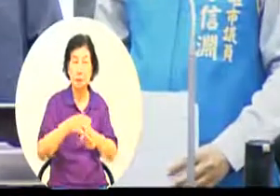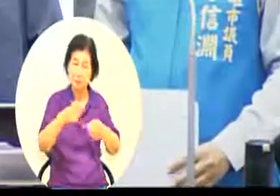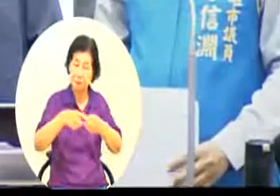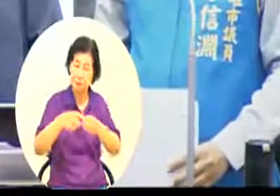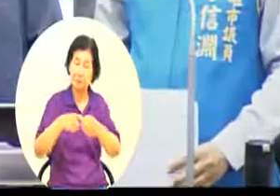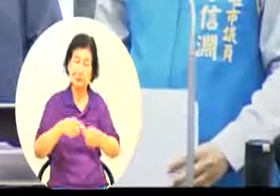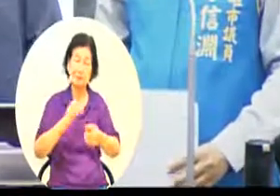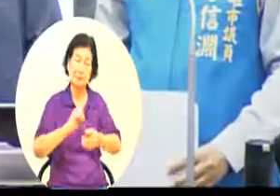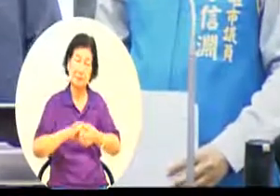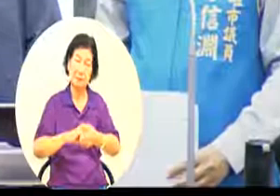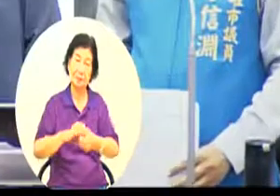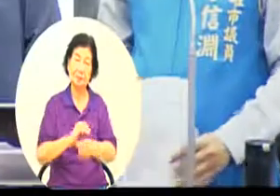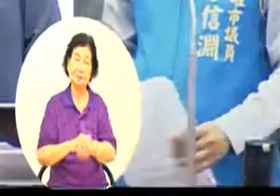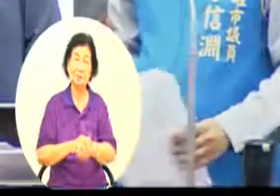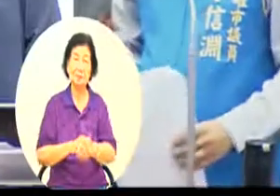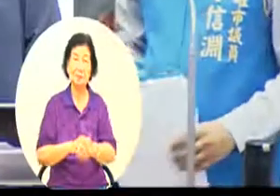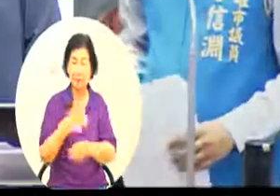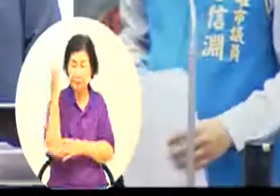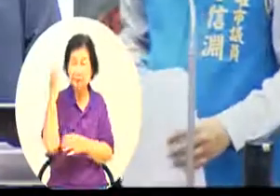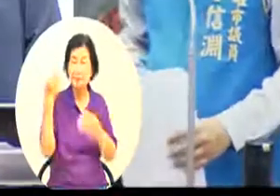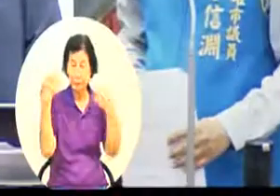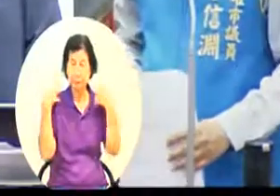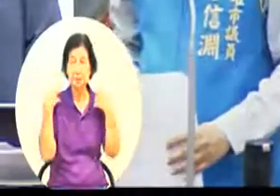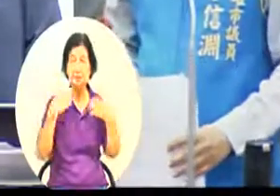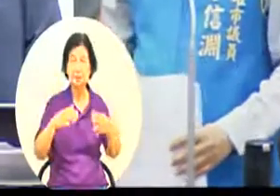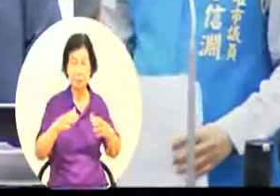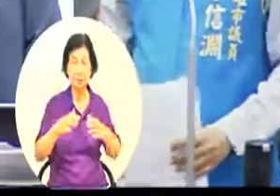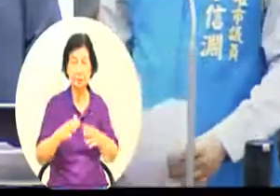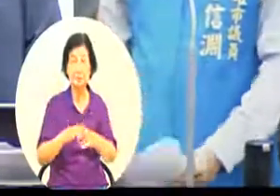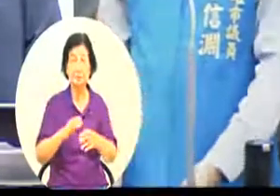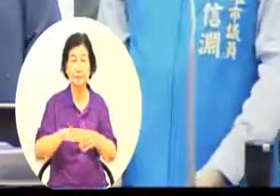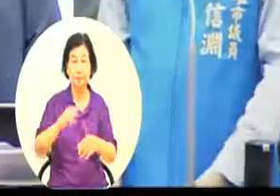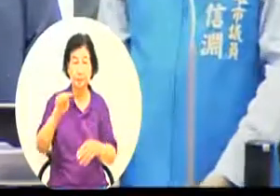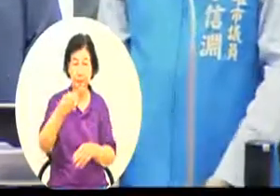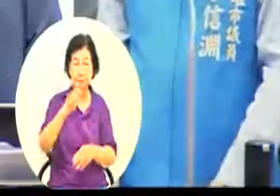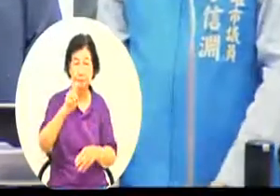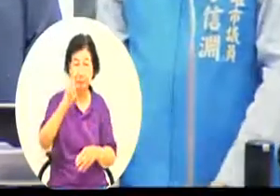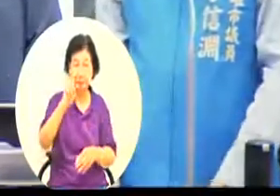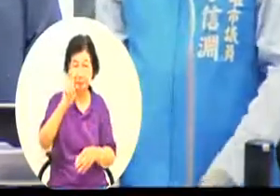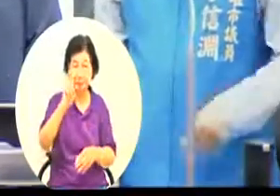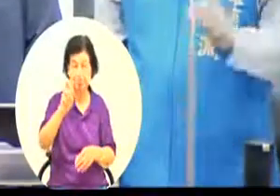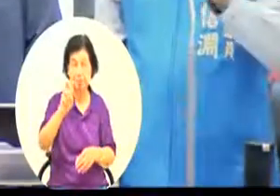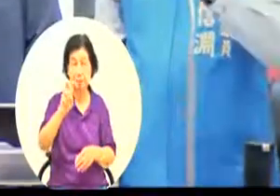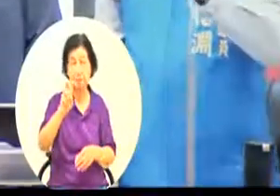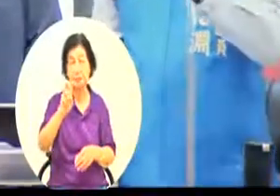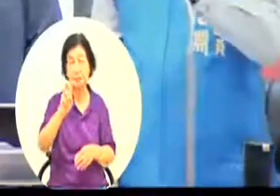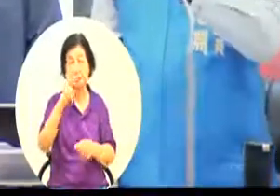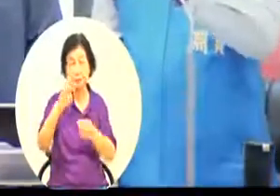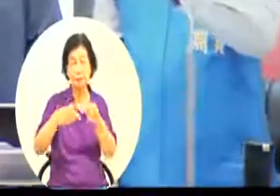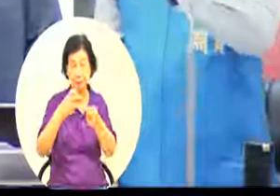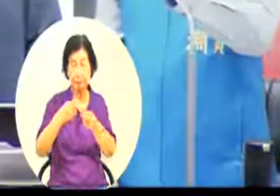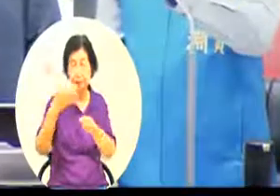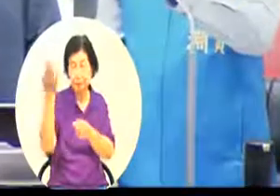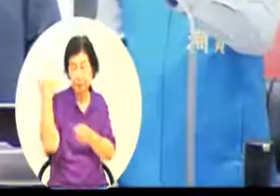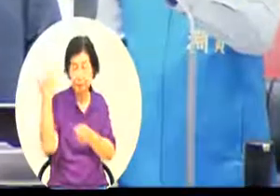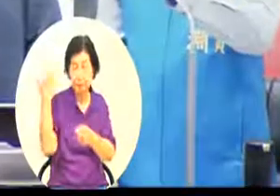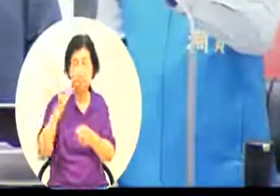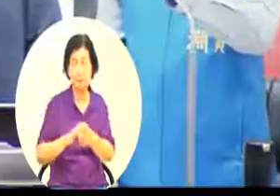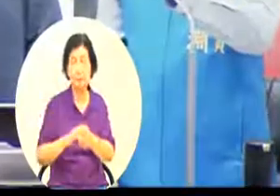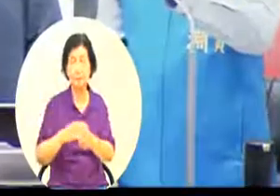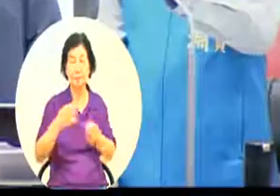举一个例子，在120年前，莫斯科的它的捷